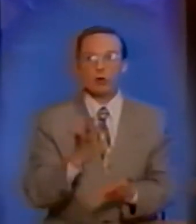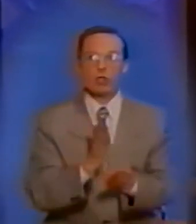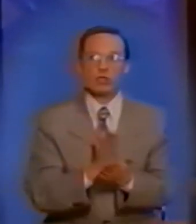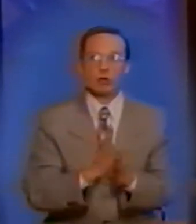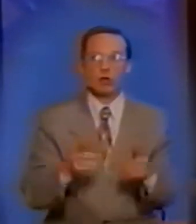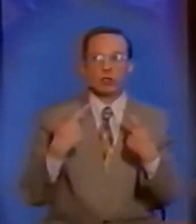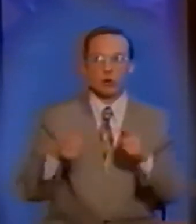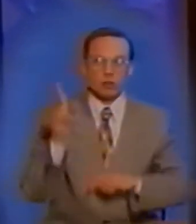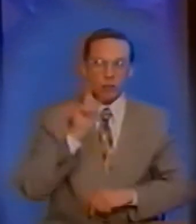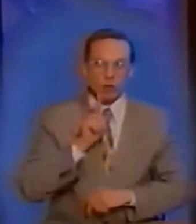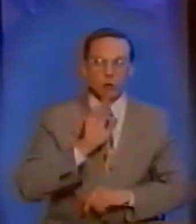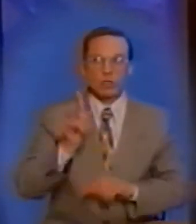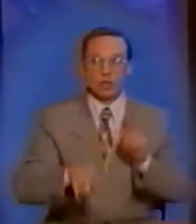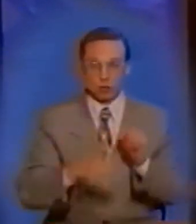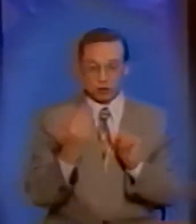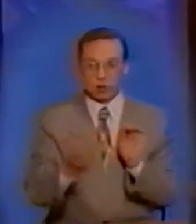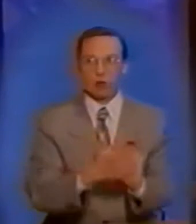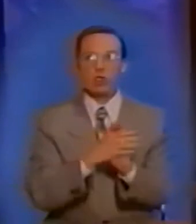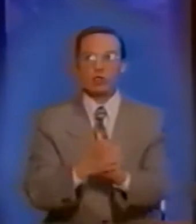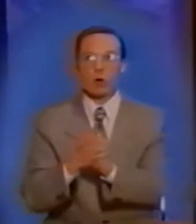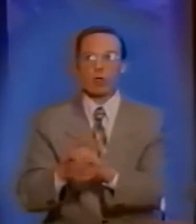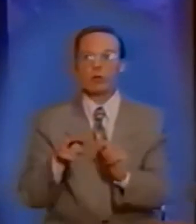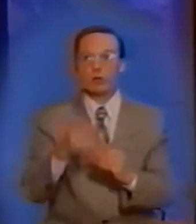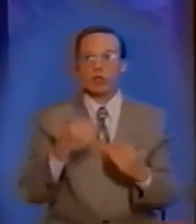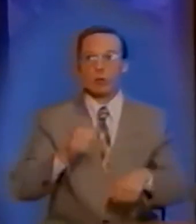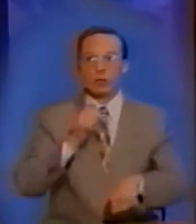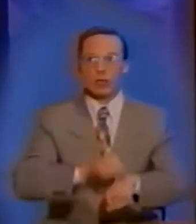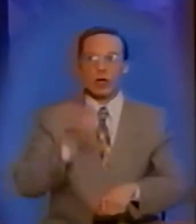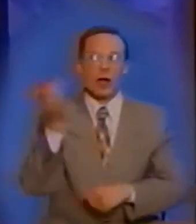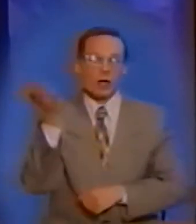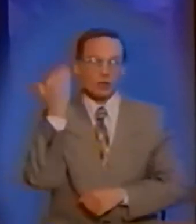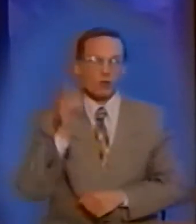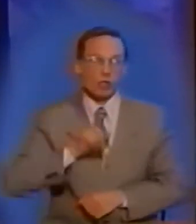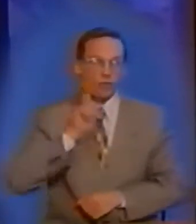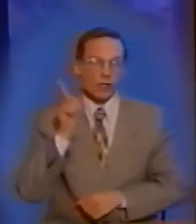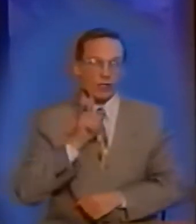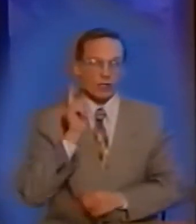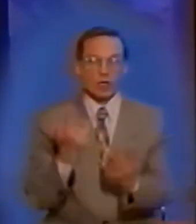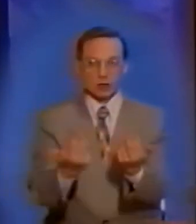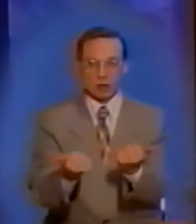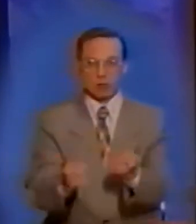kitoks berniukas negu tavo draugai. Tu jau patyrei ankstyvoje vaikystėje. Taip.